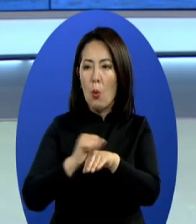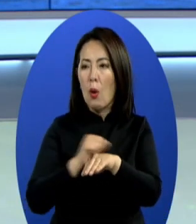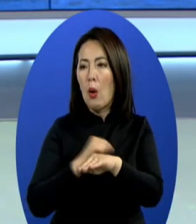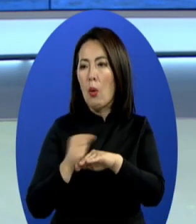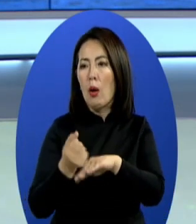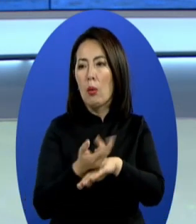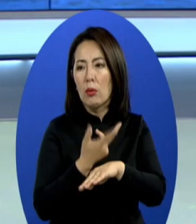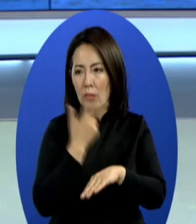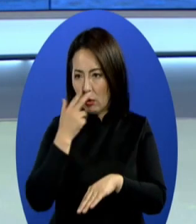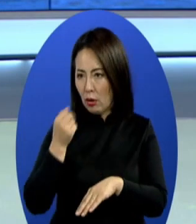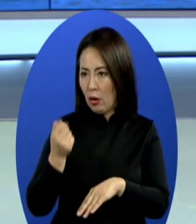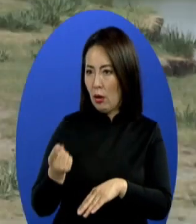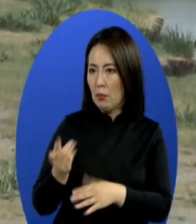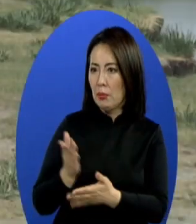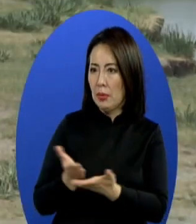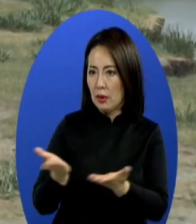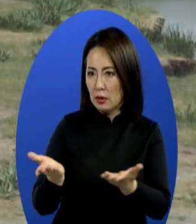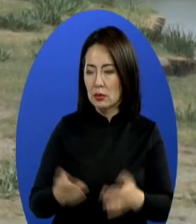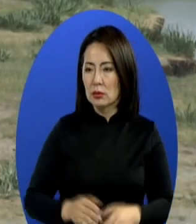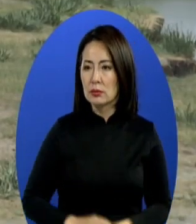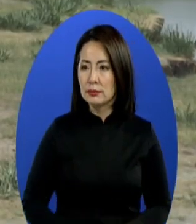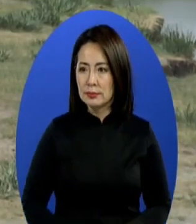байна.